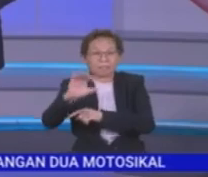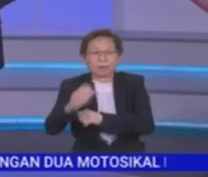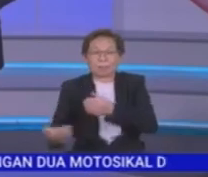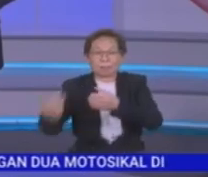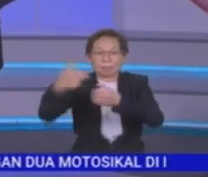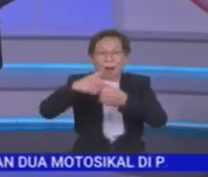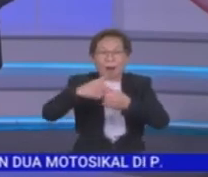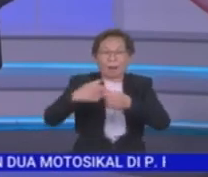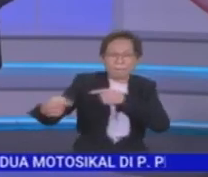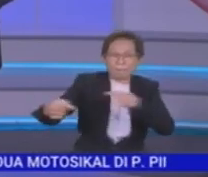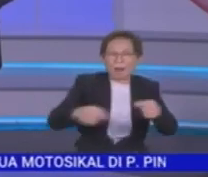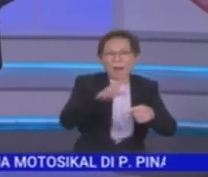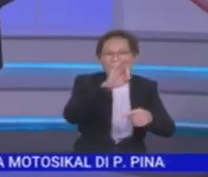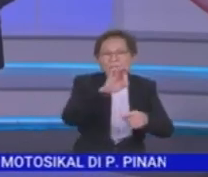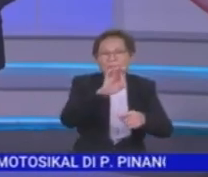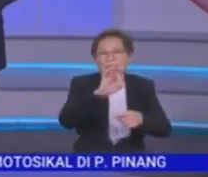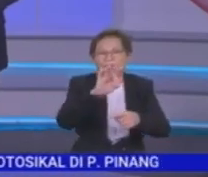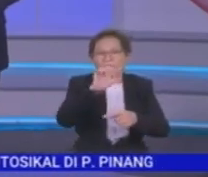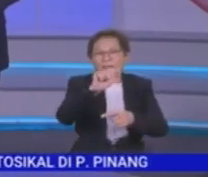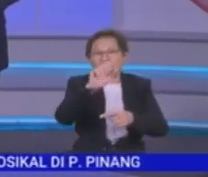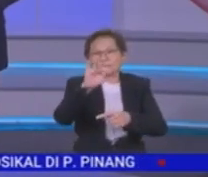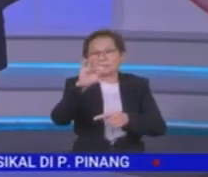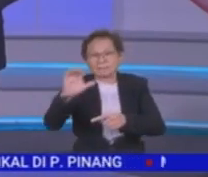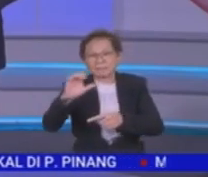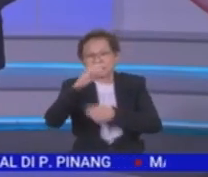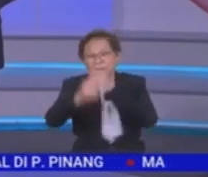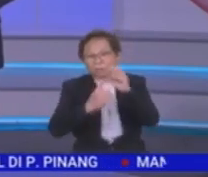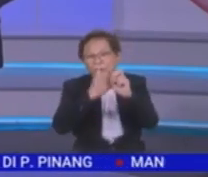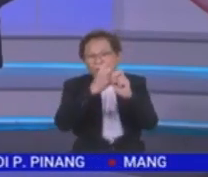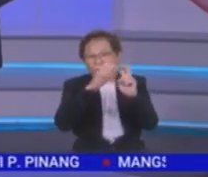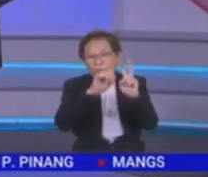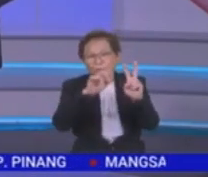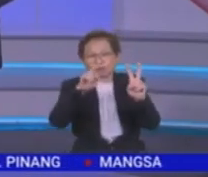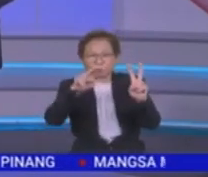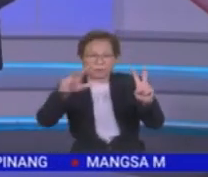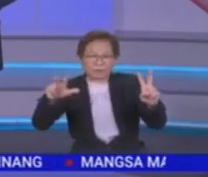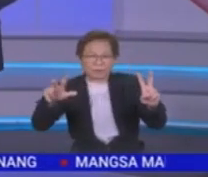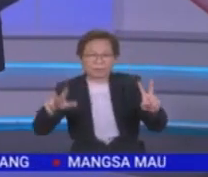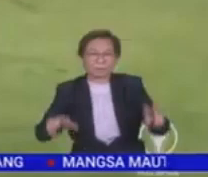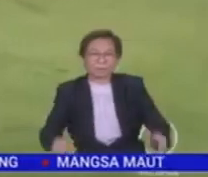Piala Konfederasi Bola Sepak Asia AFC 2023.